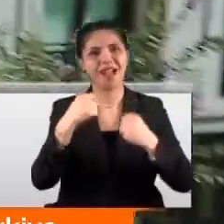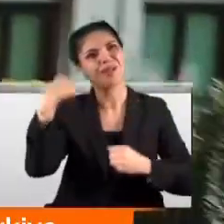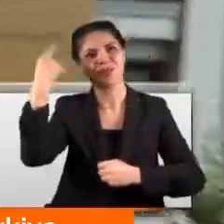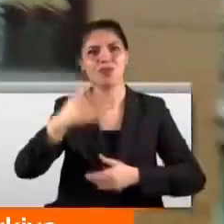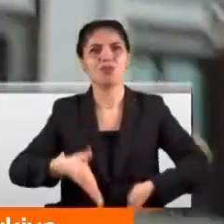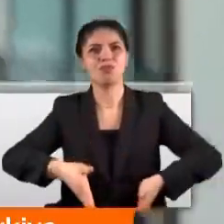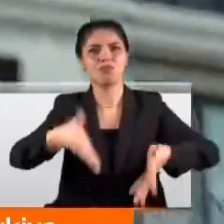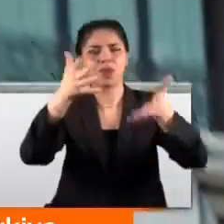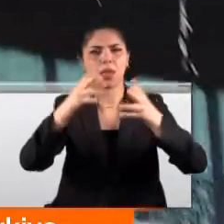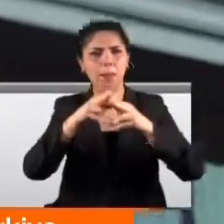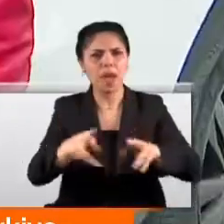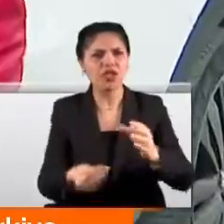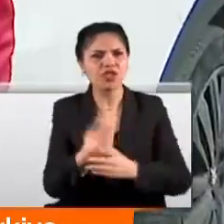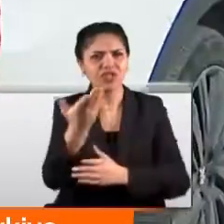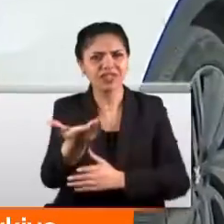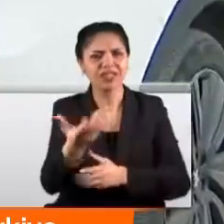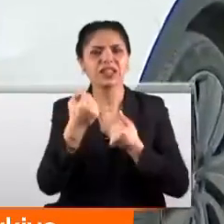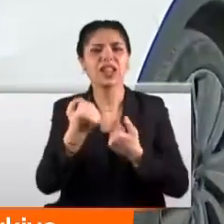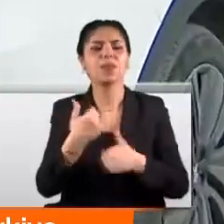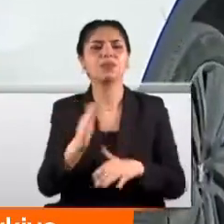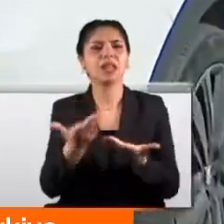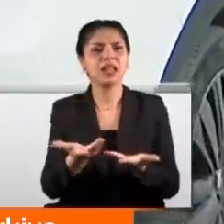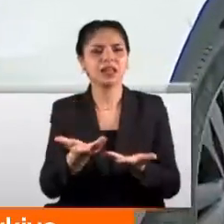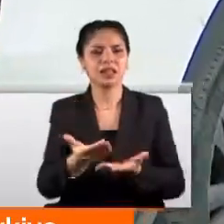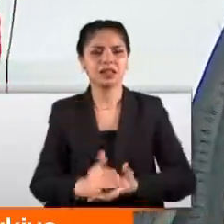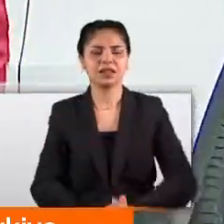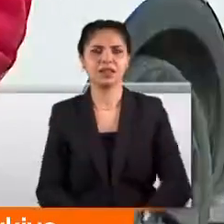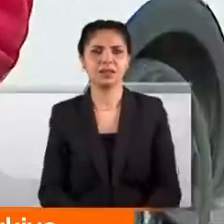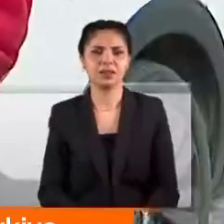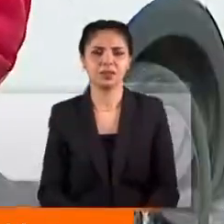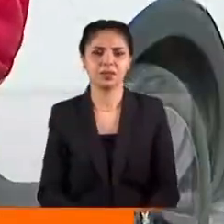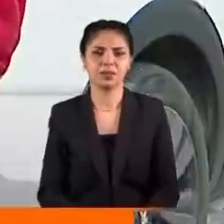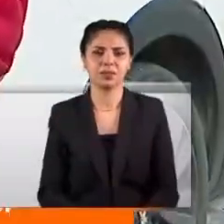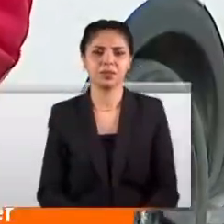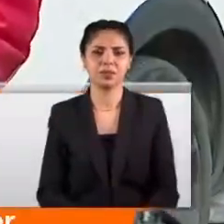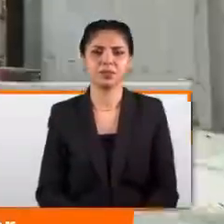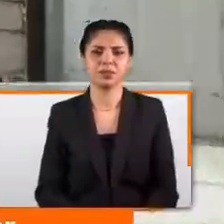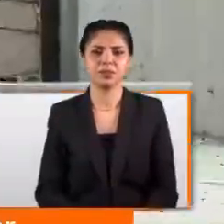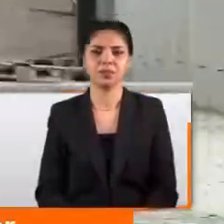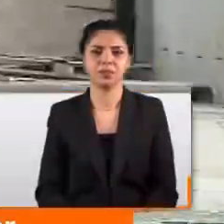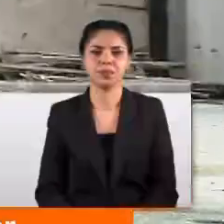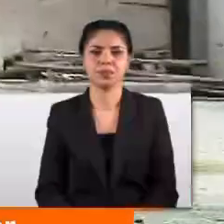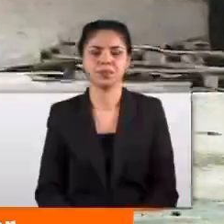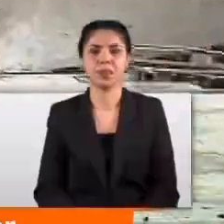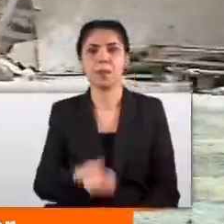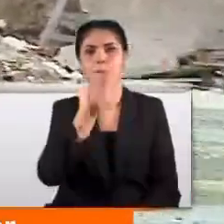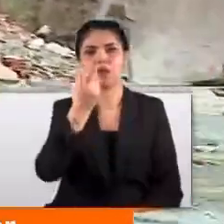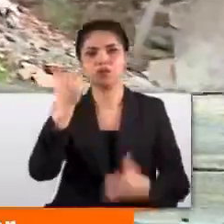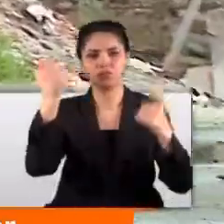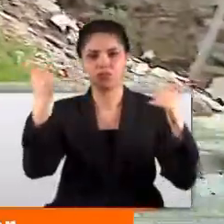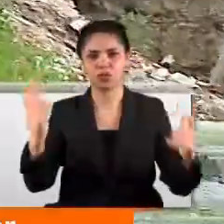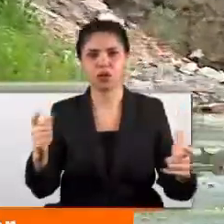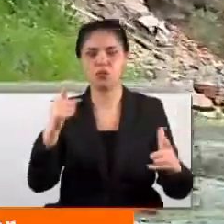gereken o binalar çürük çıktı. Alttaki kolonlar çürük. Eski demirler kullanılmış. Yıkılıp baştan yapılması lazım. İşte